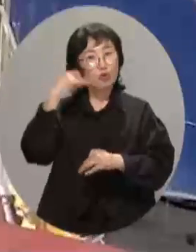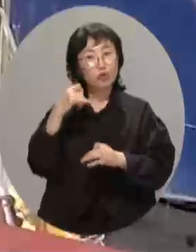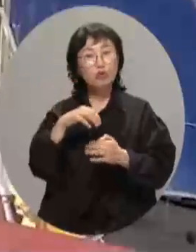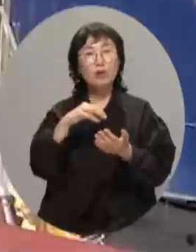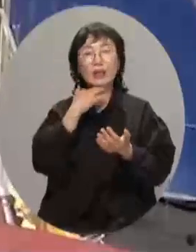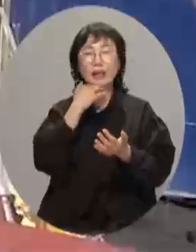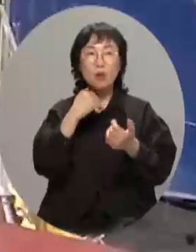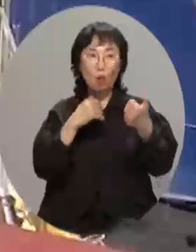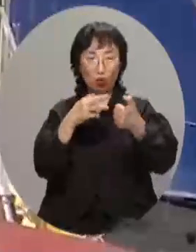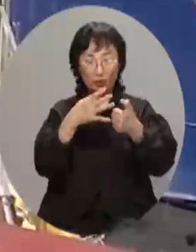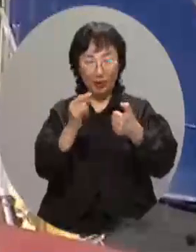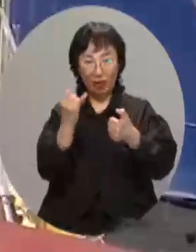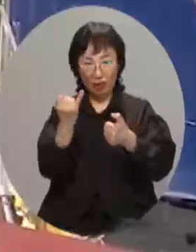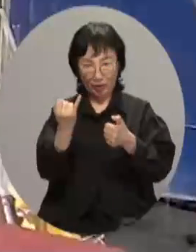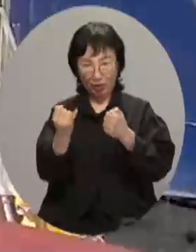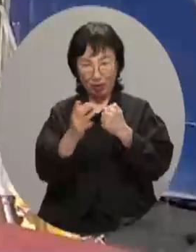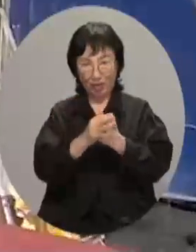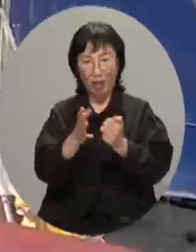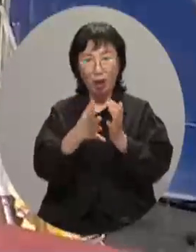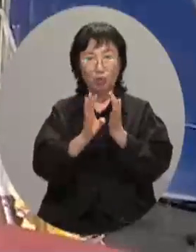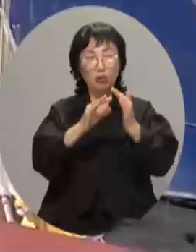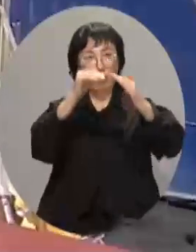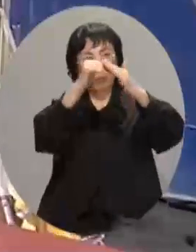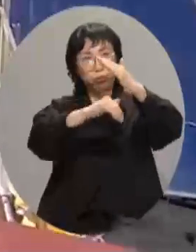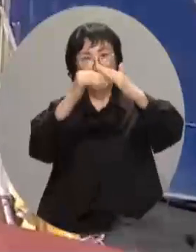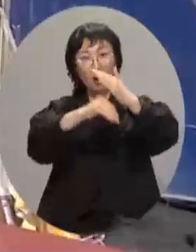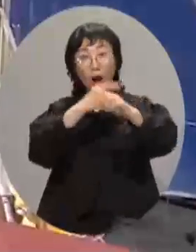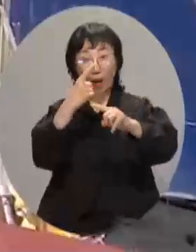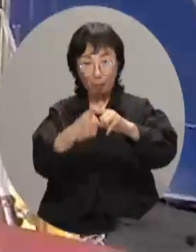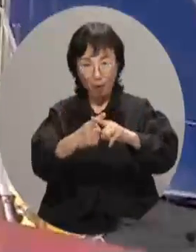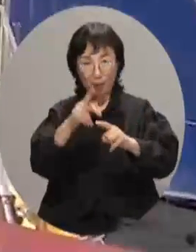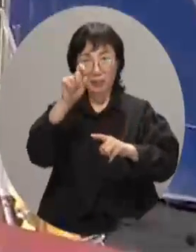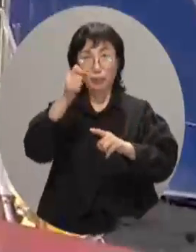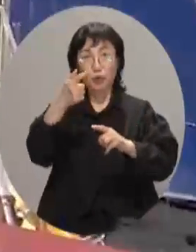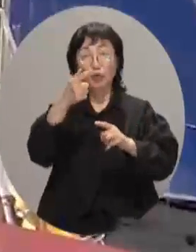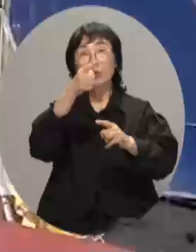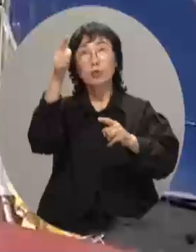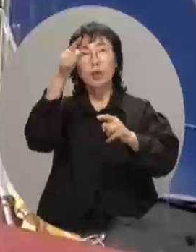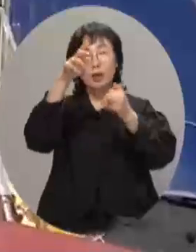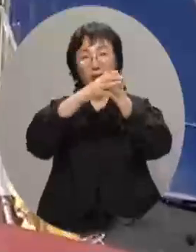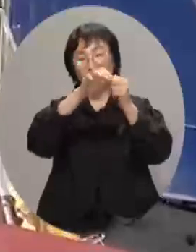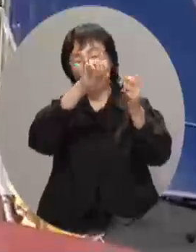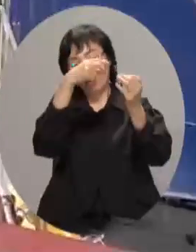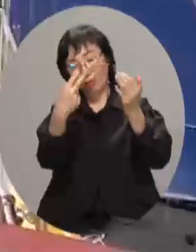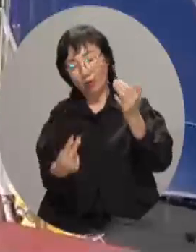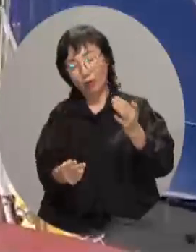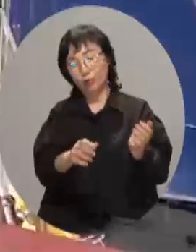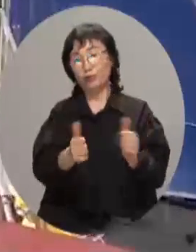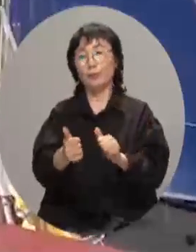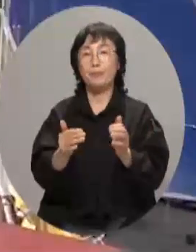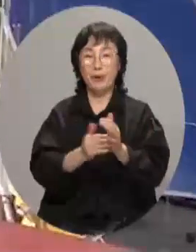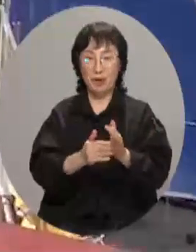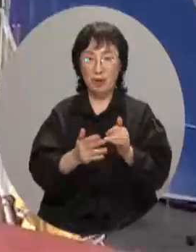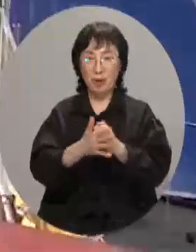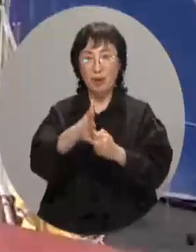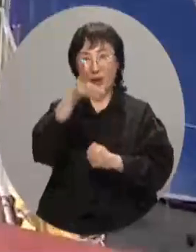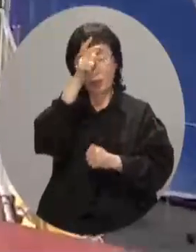여성 노동자가 거푸집을 제거하는 작업을 하던 도중 16층 높이에서 추락해 숨졌습니다.